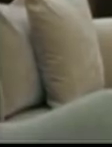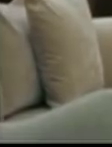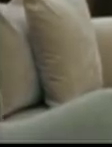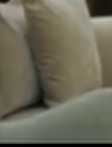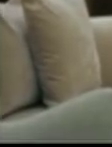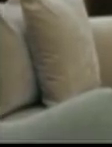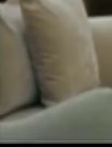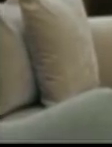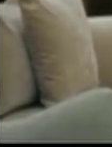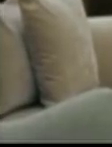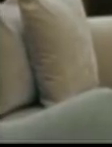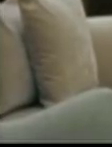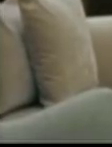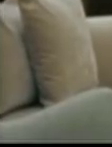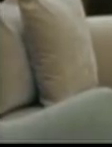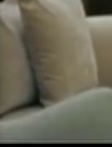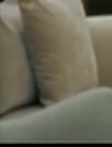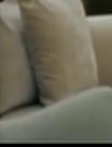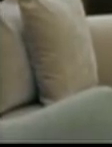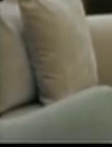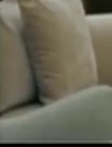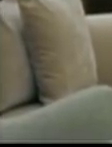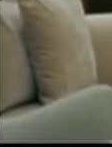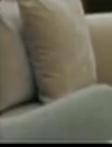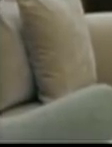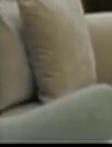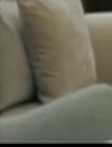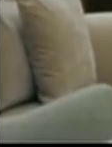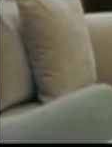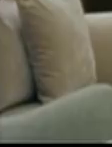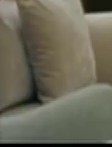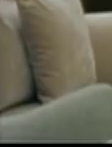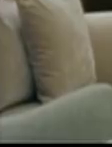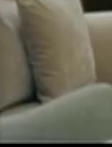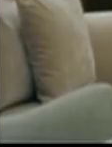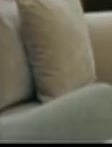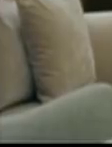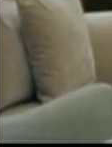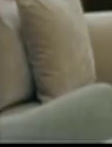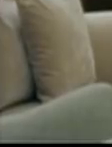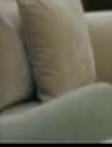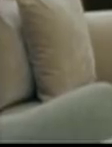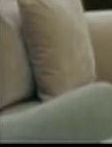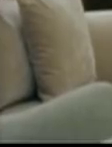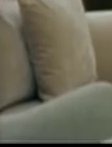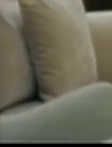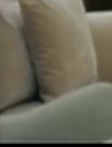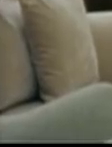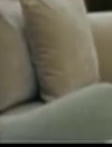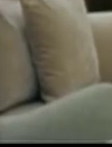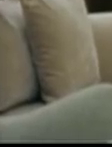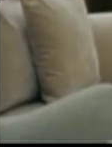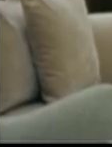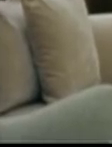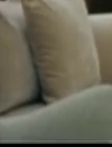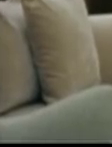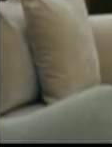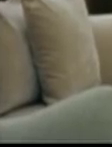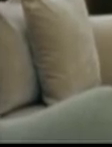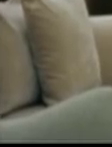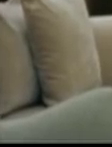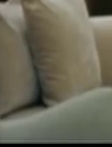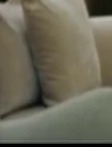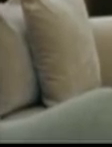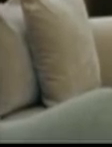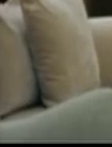עם פרקליט המדינה. פרקליט המדינה אמר רק לאחרונה בכנסת שכמחצית מהמלצות המשטרה מסתיימות בלא